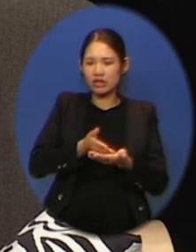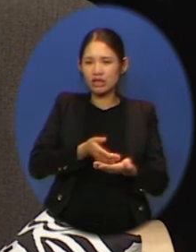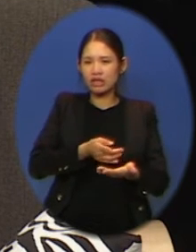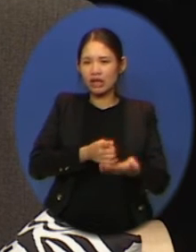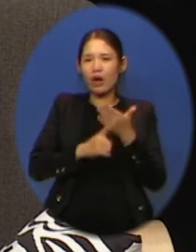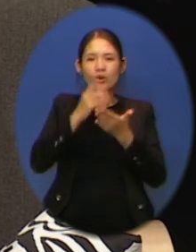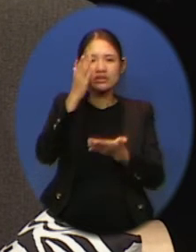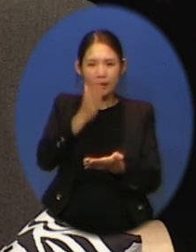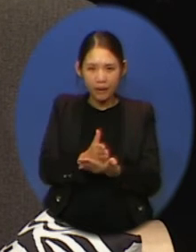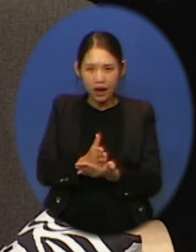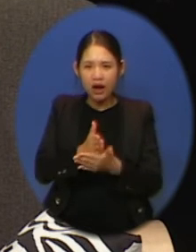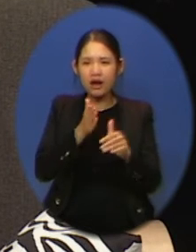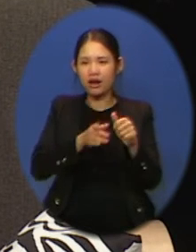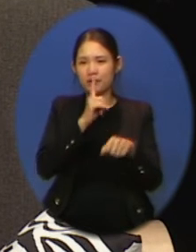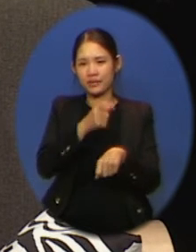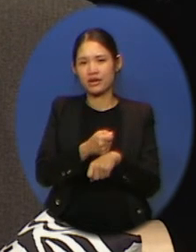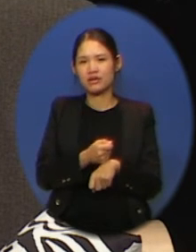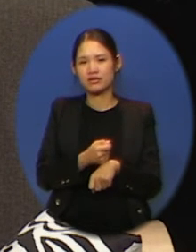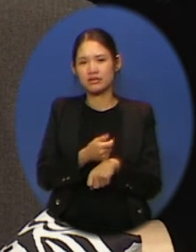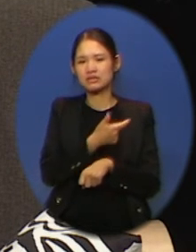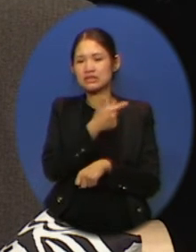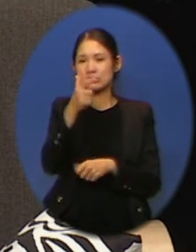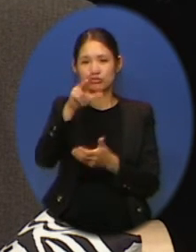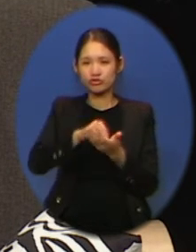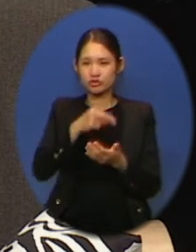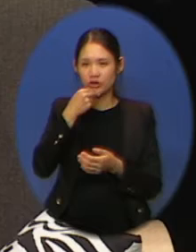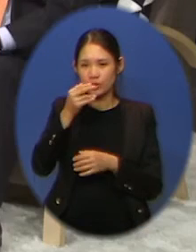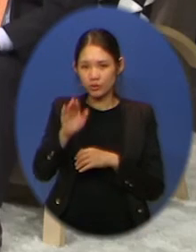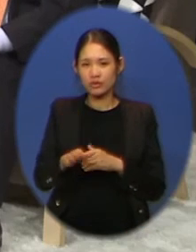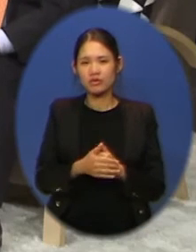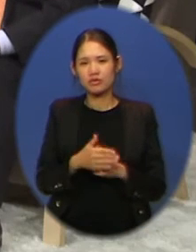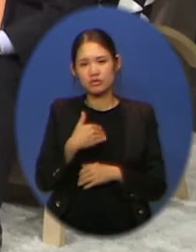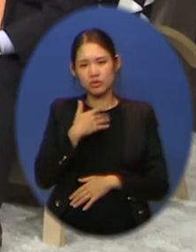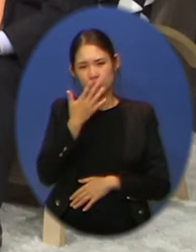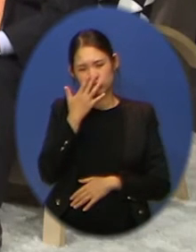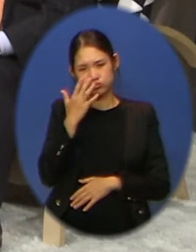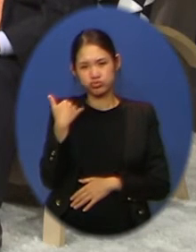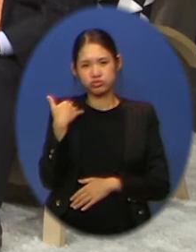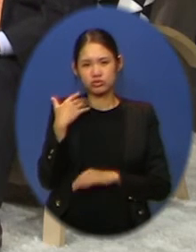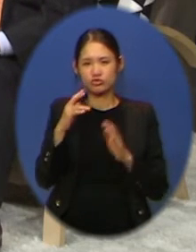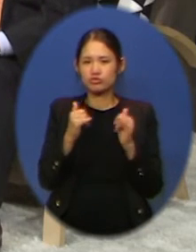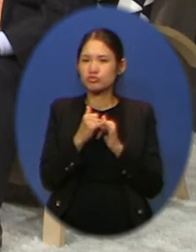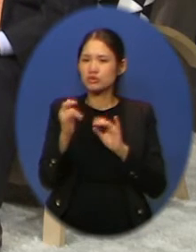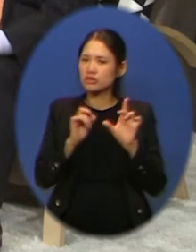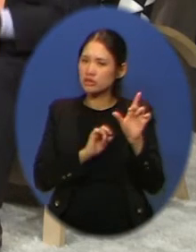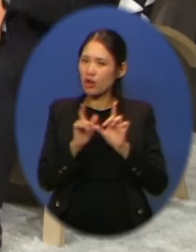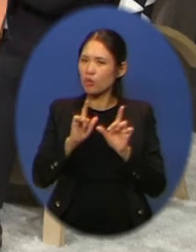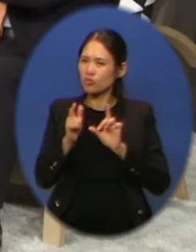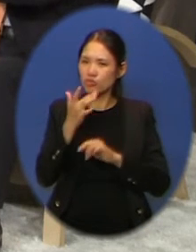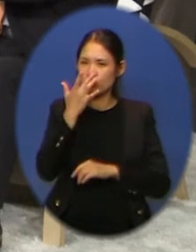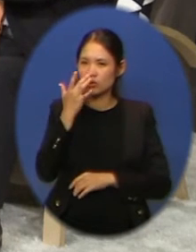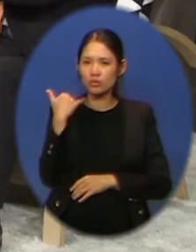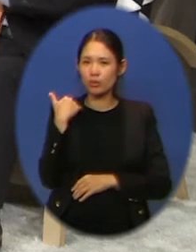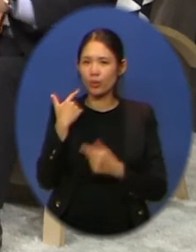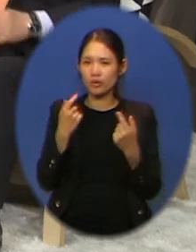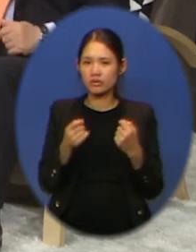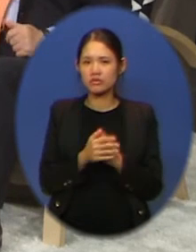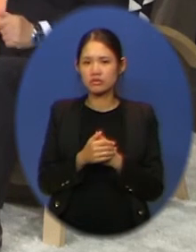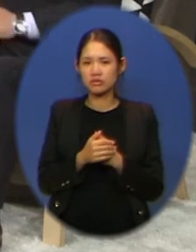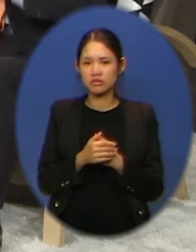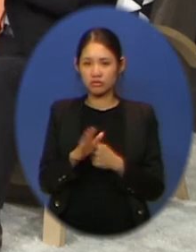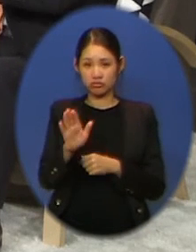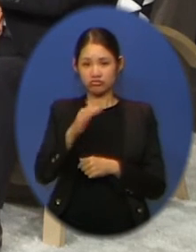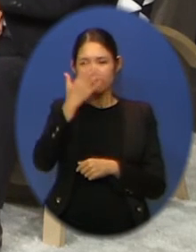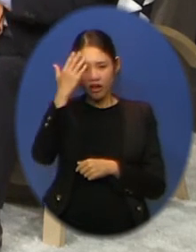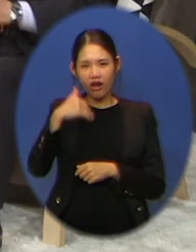네. 그게 크게 나진 않았지만 저도 잘 모르 우리나라 국민들도 잘 모르는 지금 내용이에요. 다행히 지금 좀 알아들으면